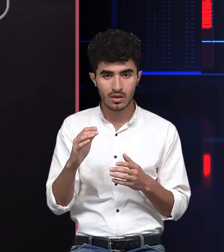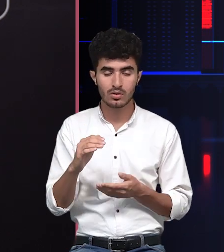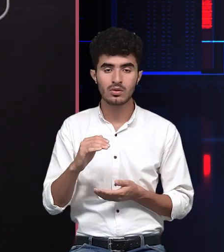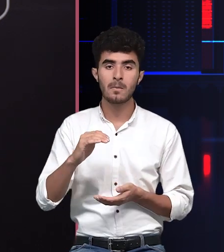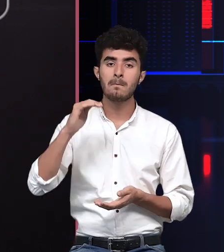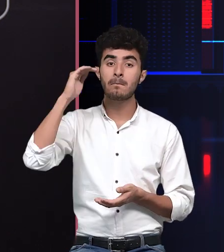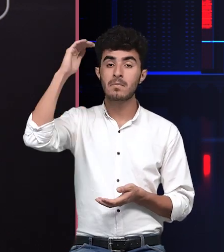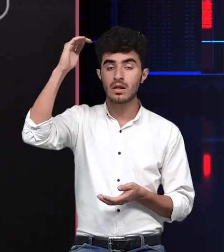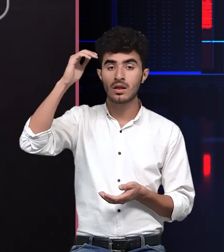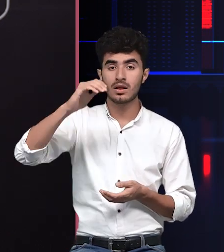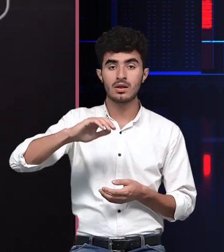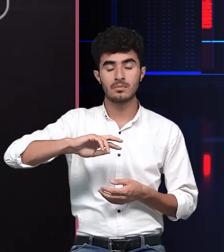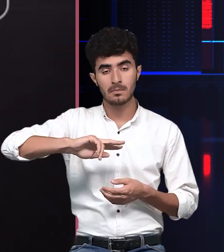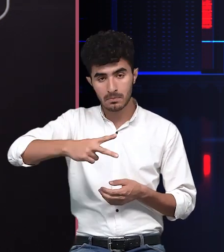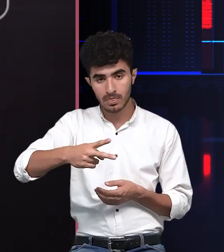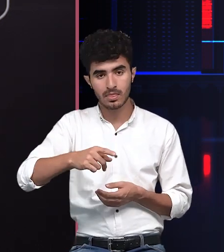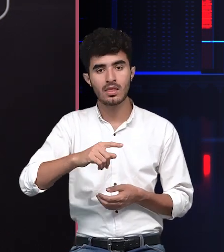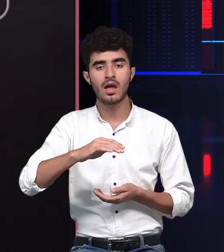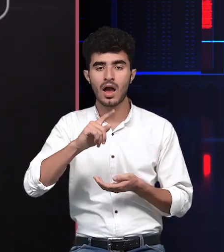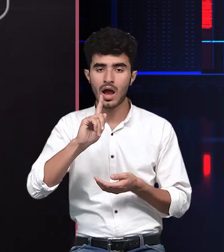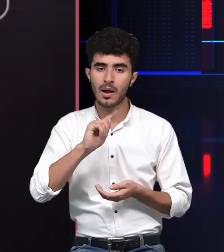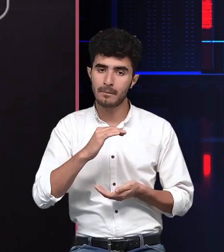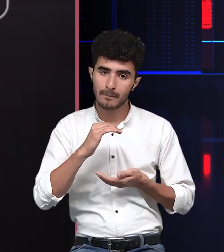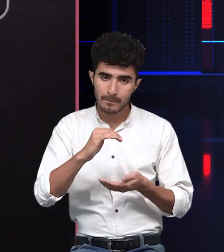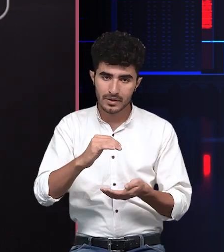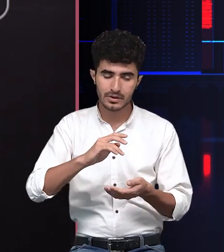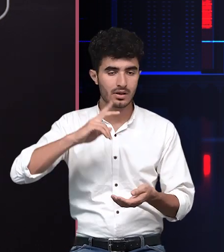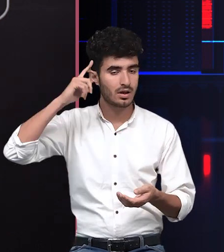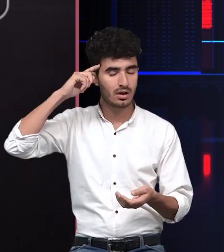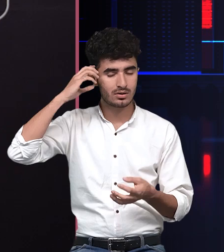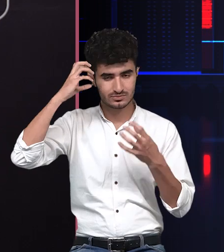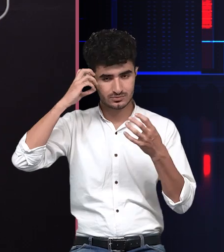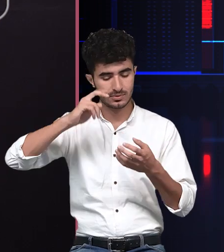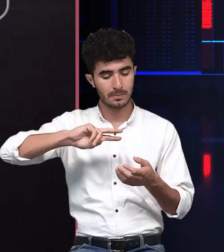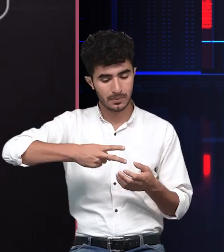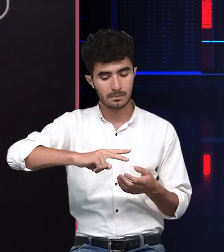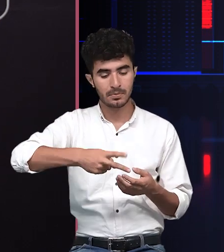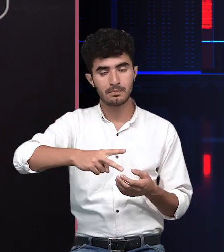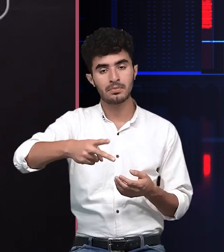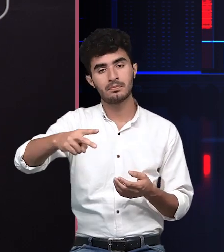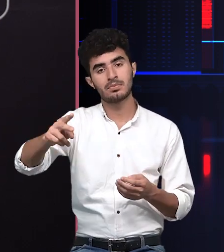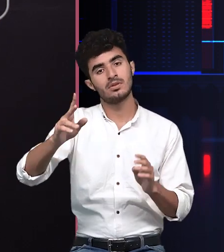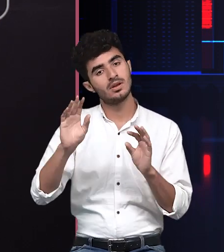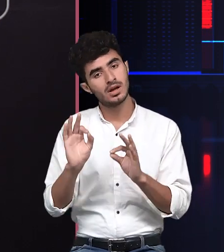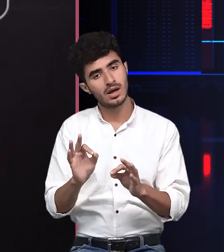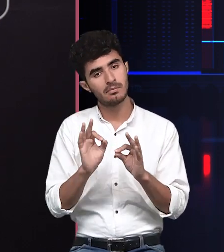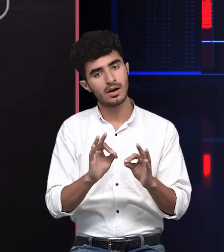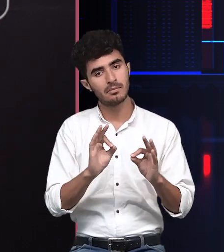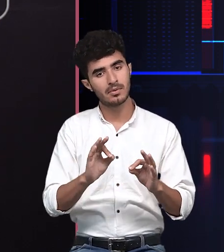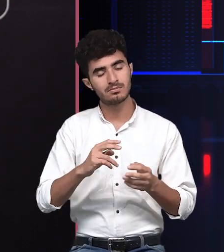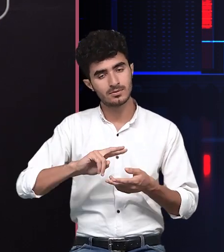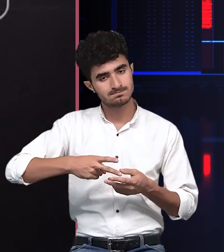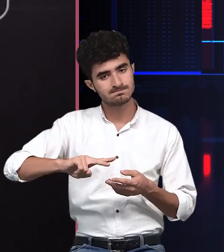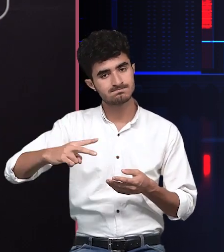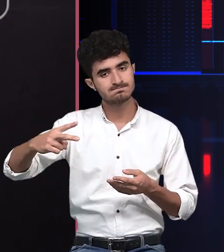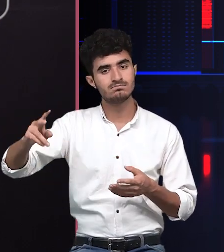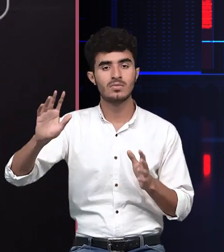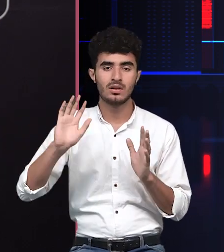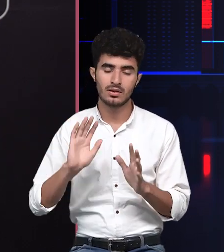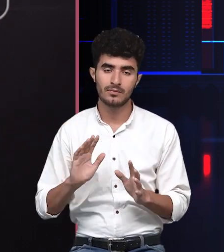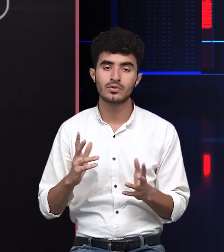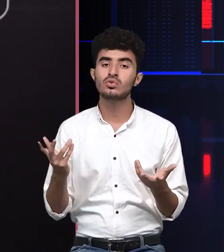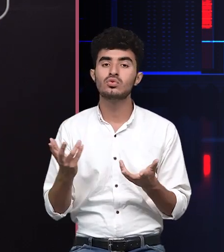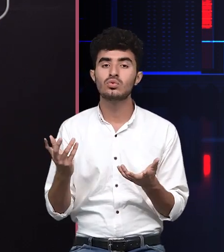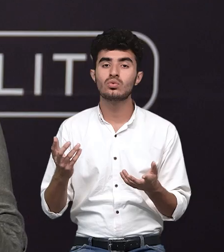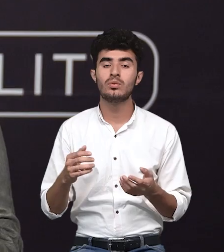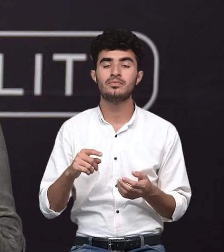تو مجھے ایک یاد آ رہی ہے اپنی ایک پیشنٹ، اس کی کرائسس بہت بڑی کرائسس بن گئی صرف اس